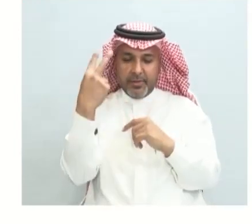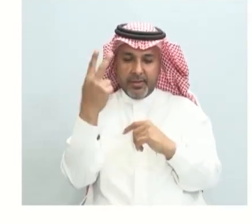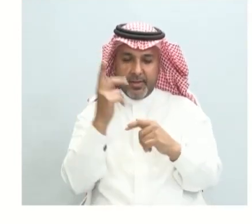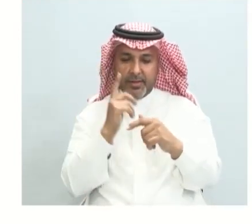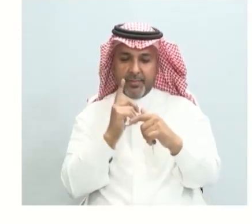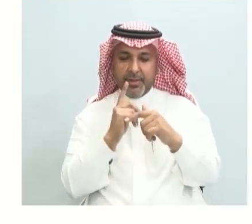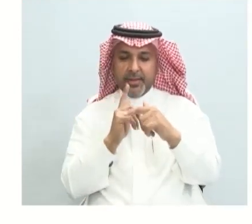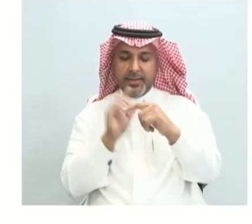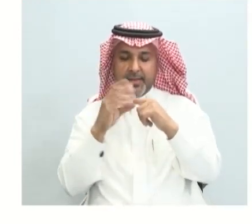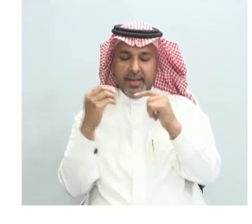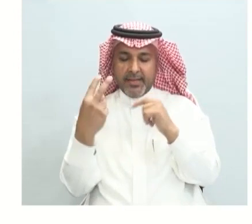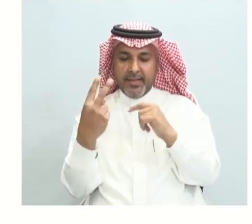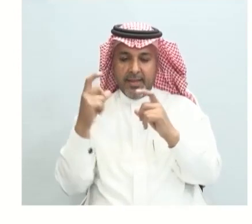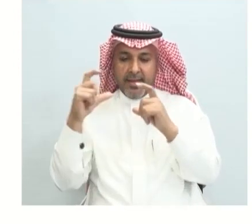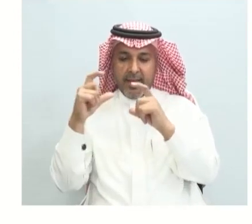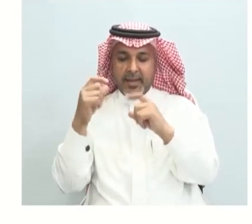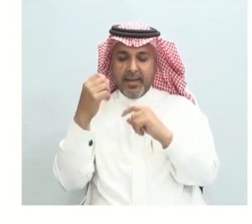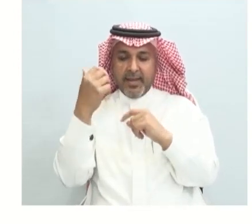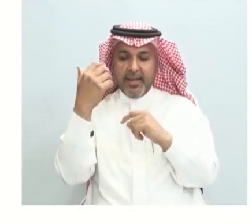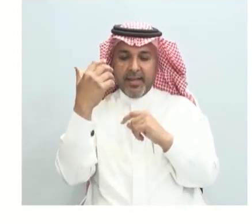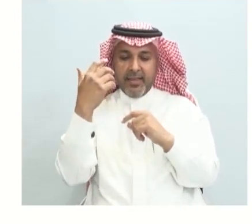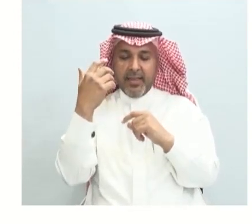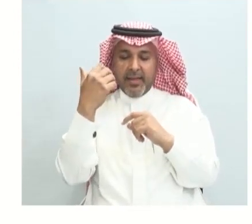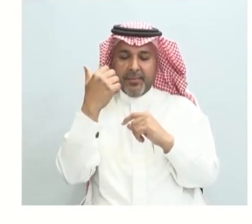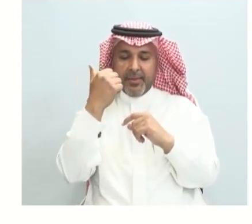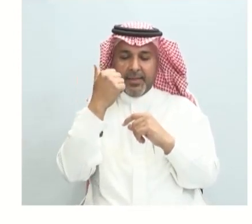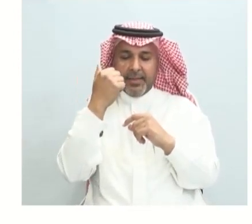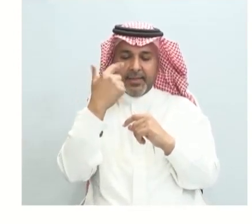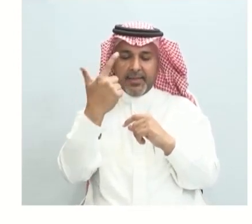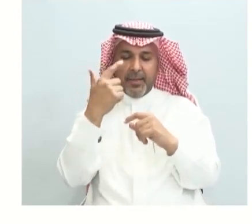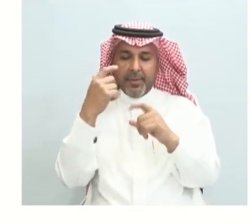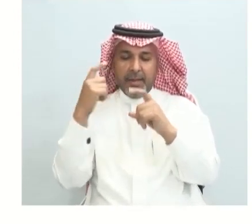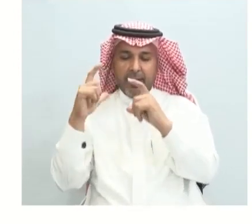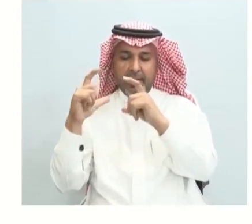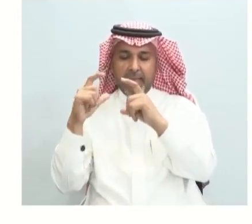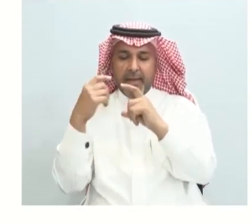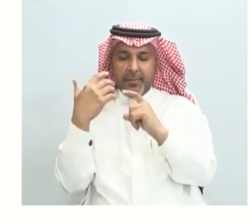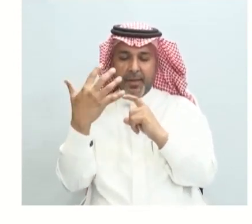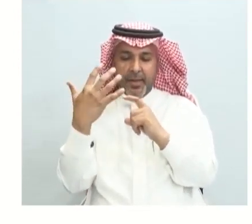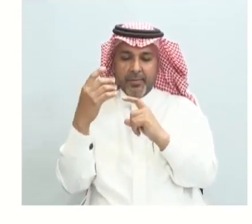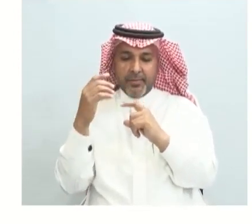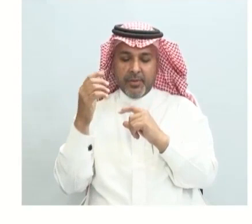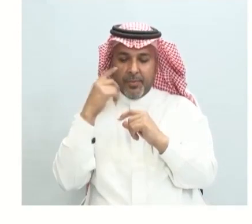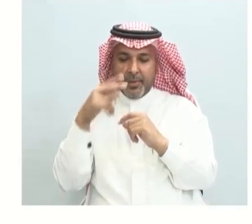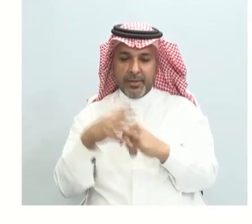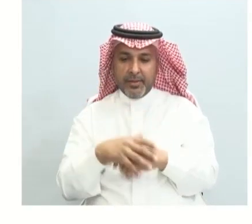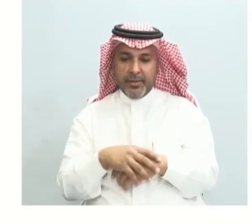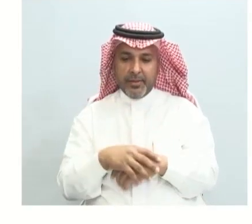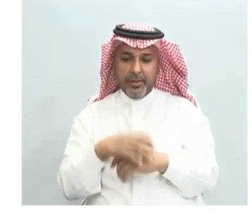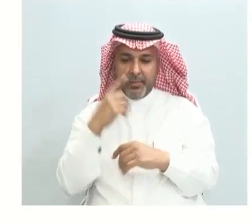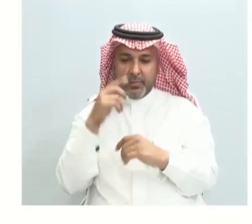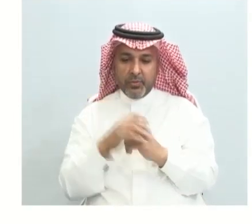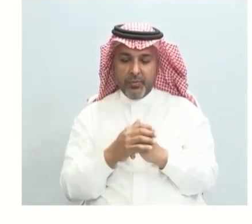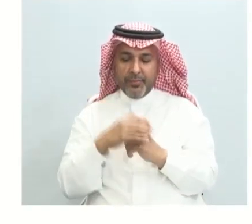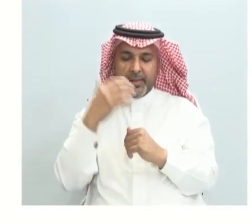في كوساين 36 درجه يعني تعويض مباشر وطبعا هنا ما لنا غنات بعد الله سبحانه تعالى عن